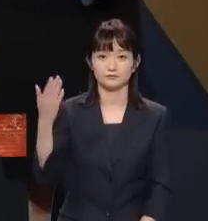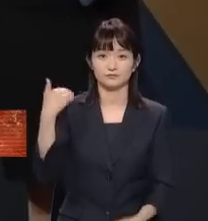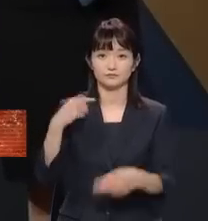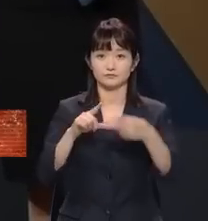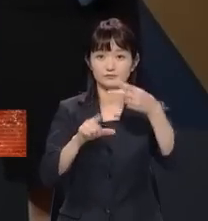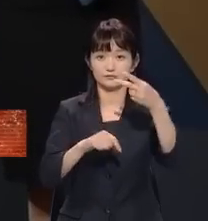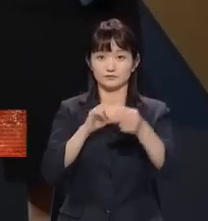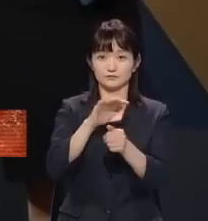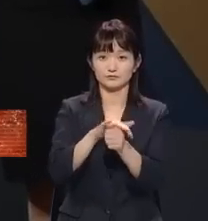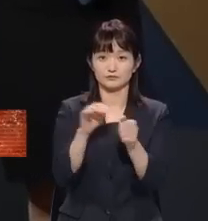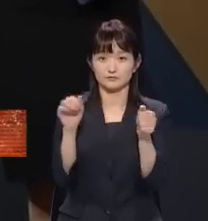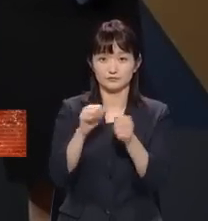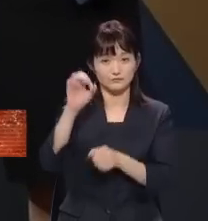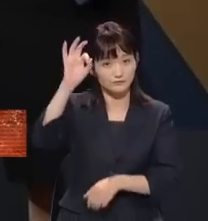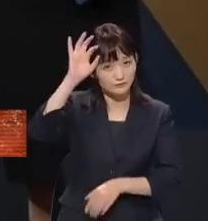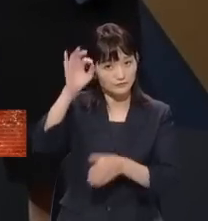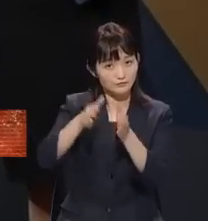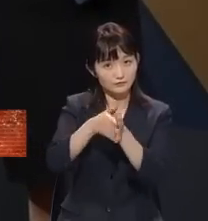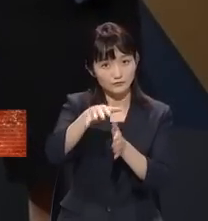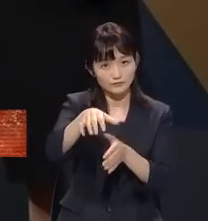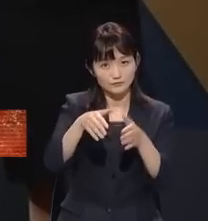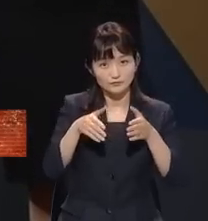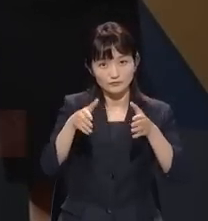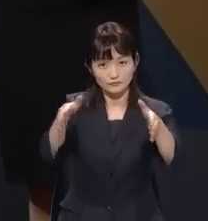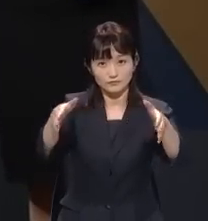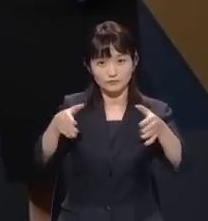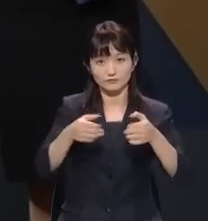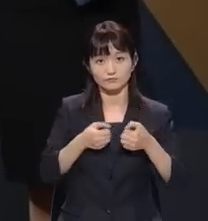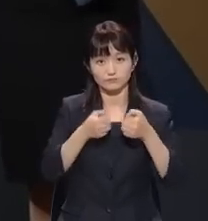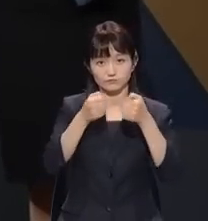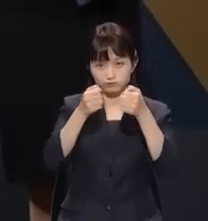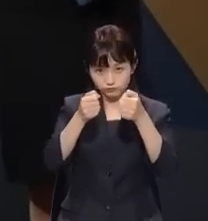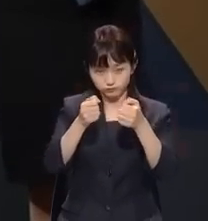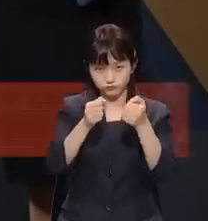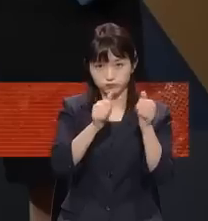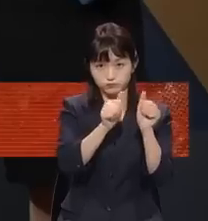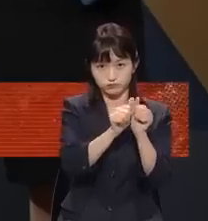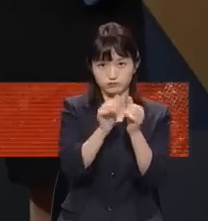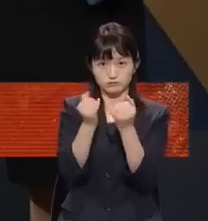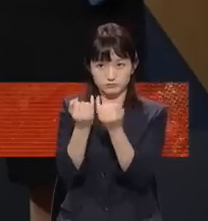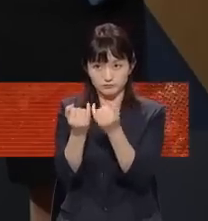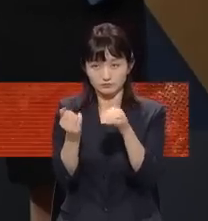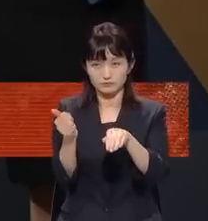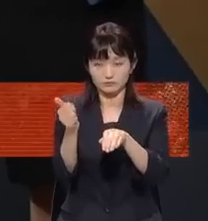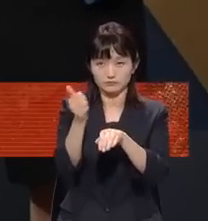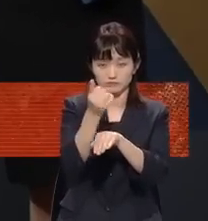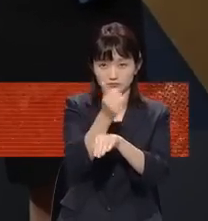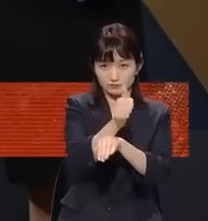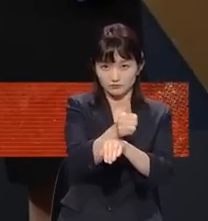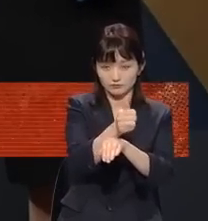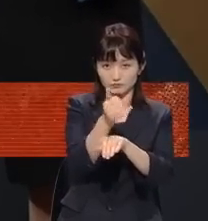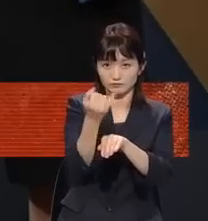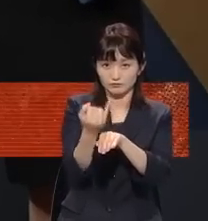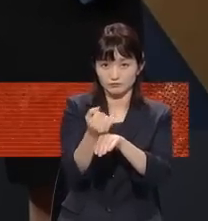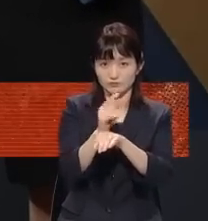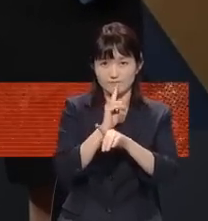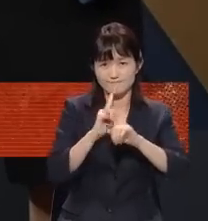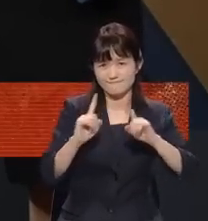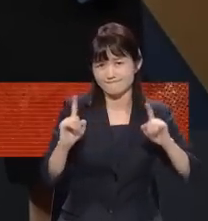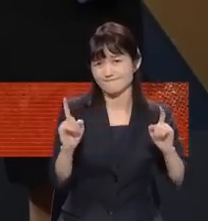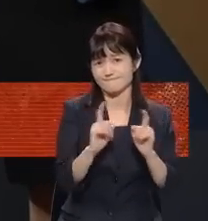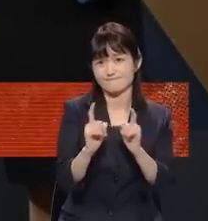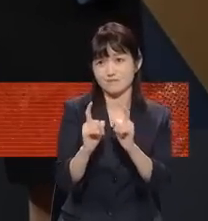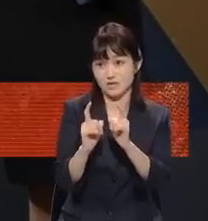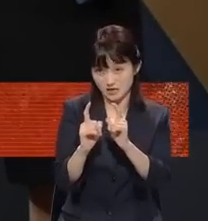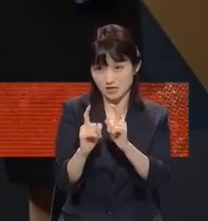지난 2월 경북 포항시 한 도로를 달리던 연인은 차 안에서 말다툼을 벌이기 시작했습니다 언쟁이 격해지자